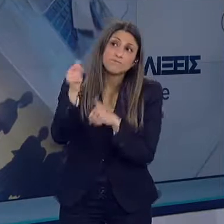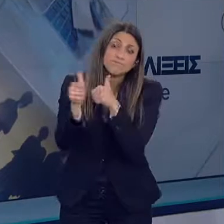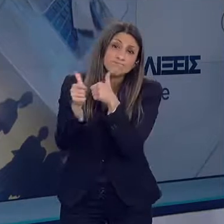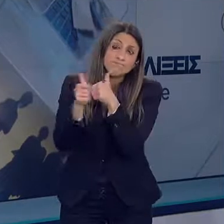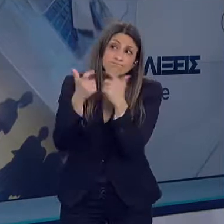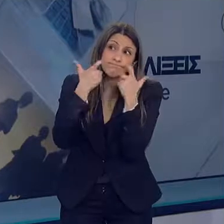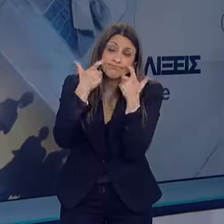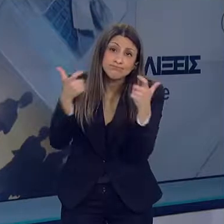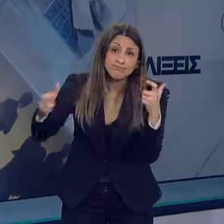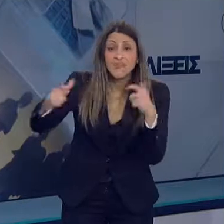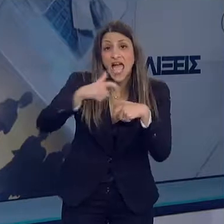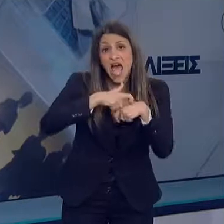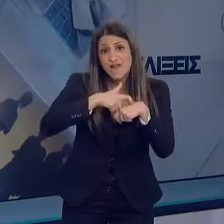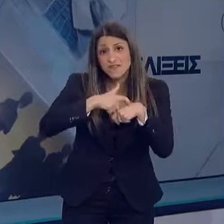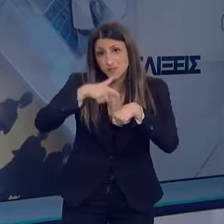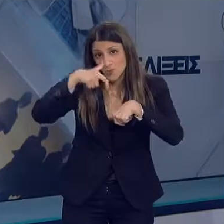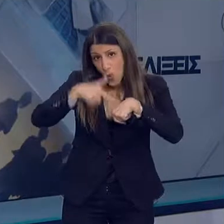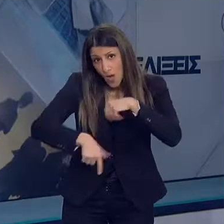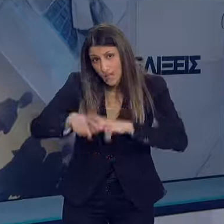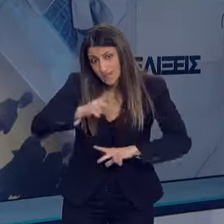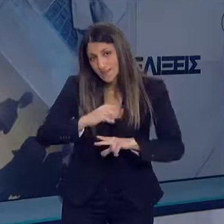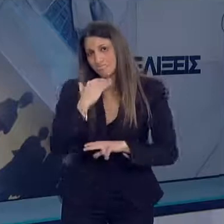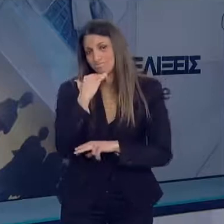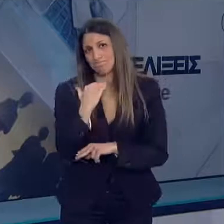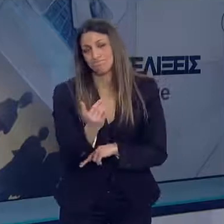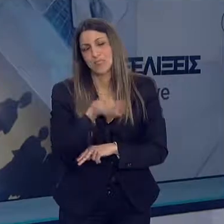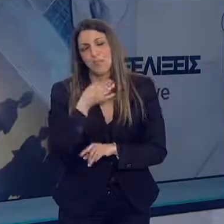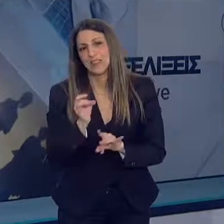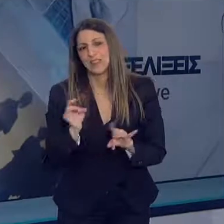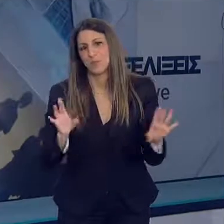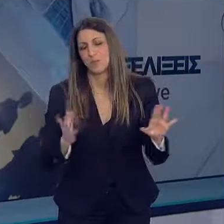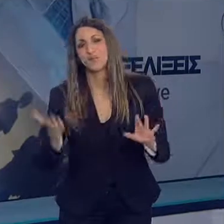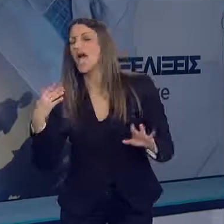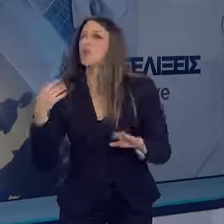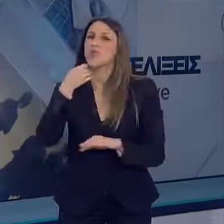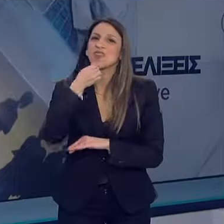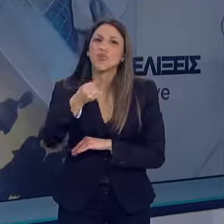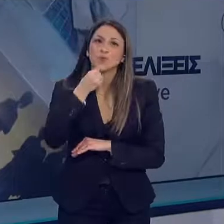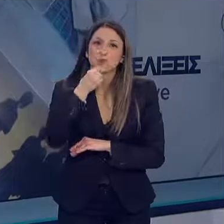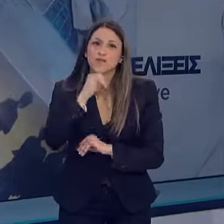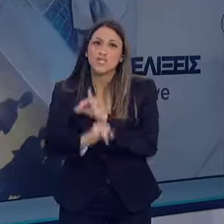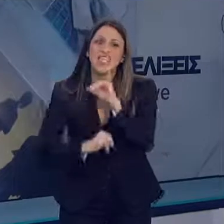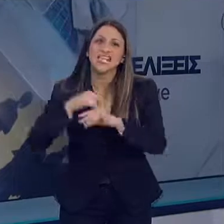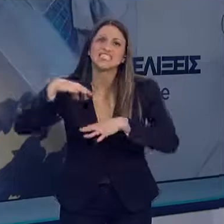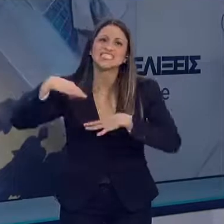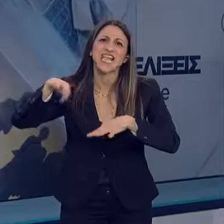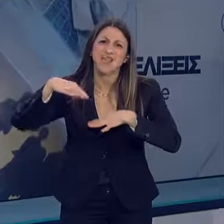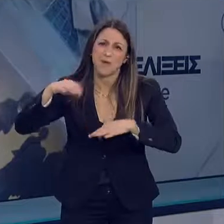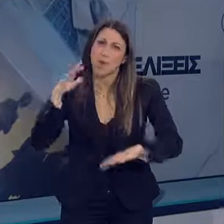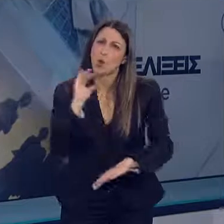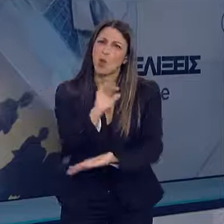δεδομένα και θα σας πούμε. Αυτή τη στιγμή δεν είναι η ώρα γι' αυτό. Ο κύριος Νεγκής από την ιστοσελίδα Virus. Κύριε